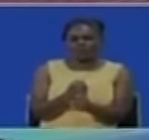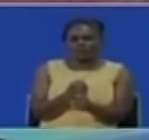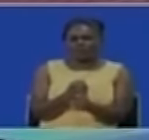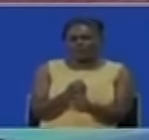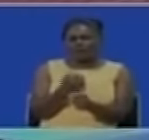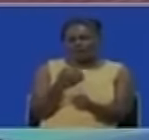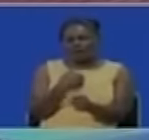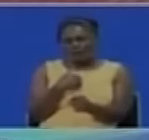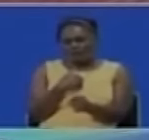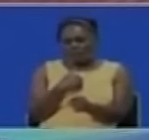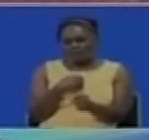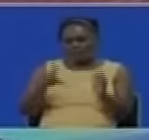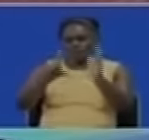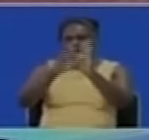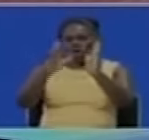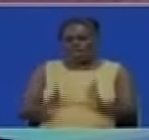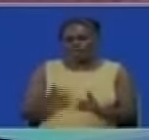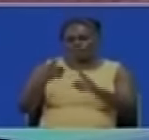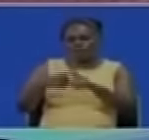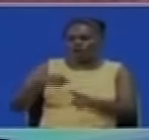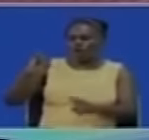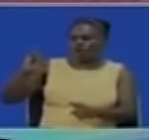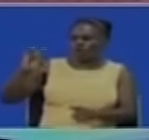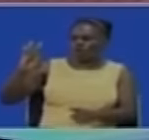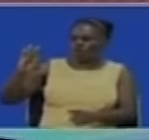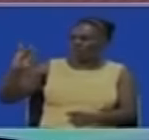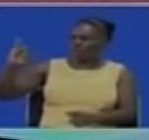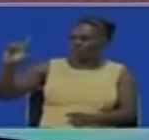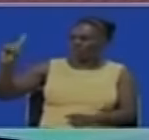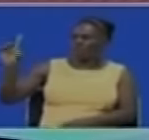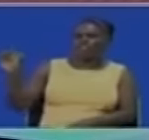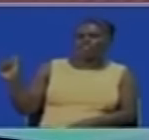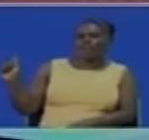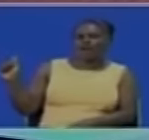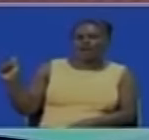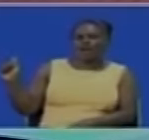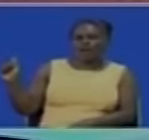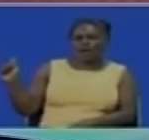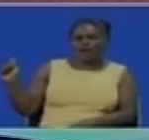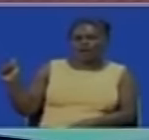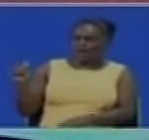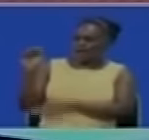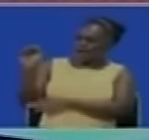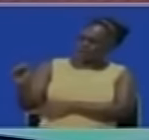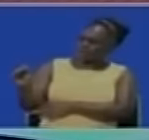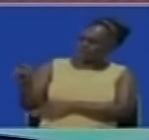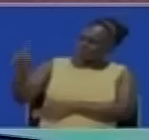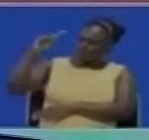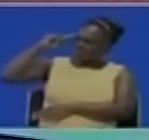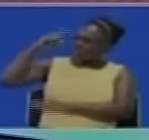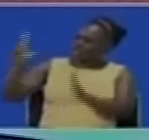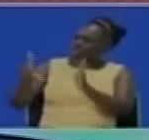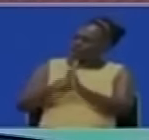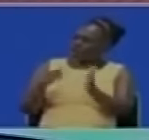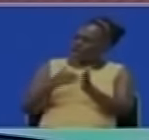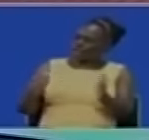Tutakuwa naye Josephine Mungari kutoka shirika la mawakili wa kike humu nchini FIDA, Josephine Mungari, na tumekuuliza, je, unadhani sheria dhidi